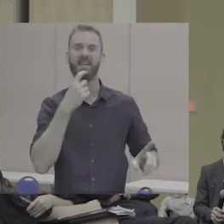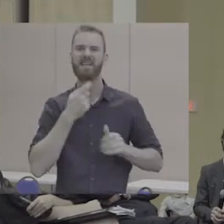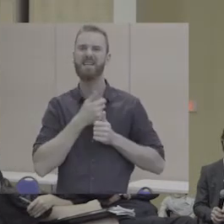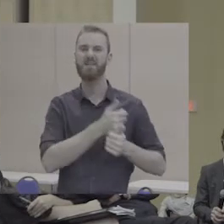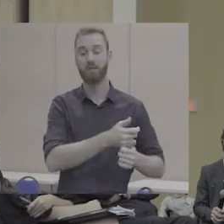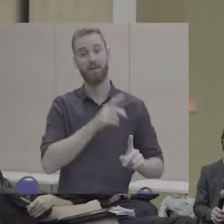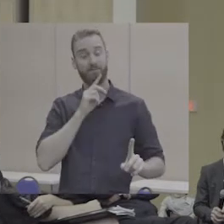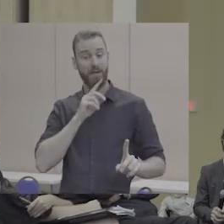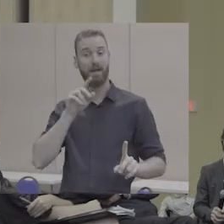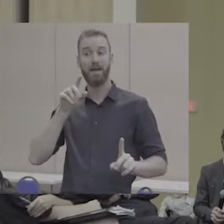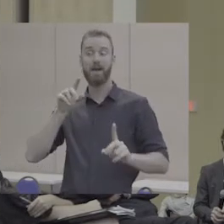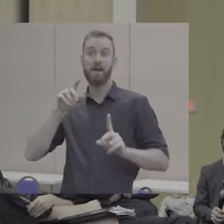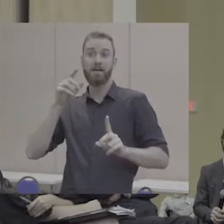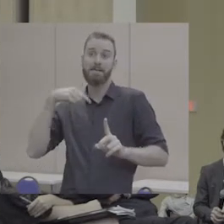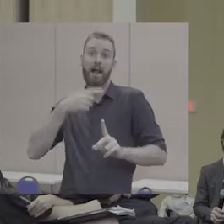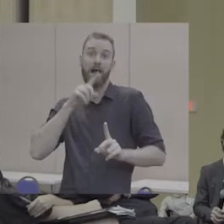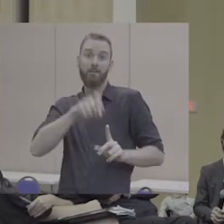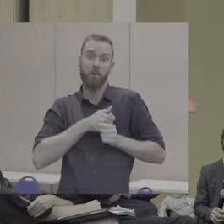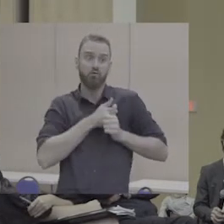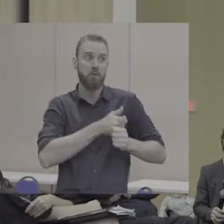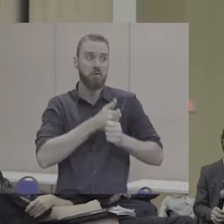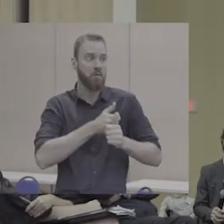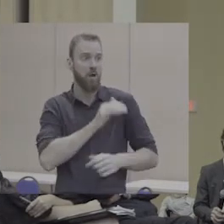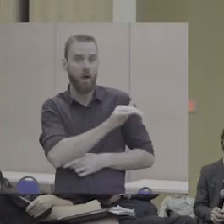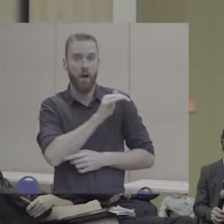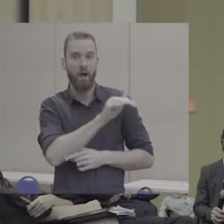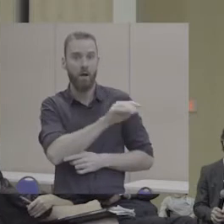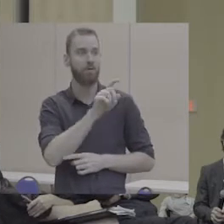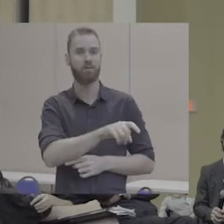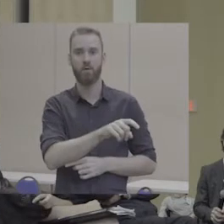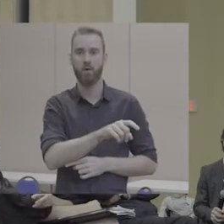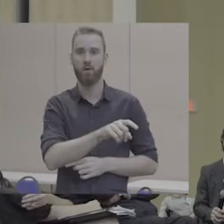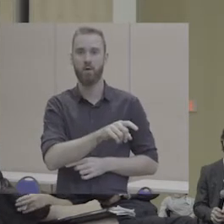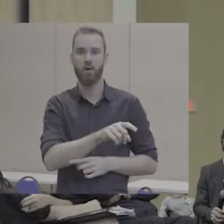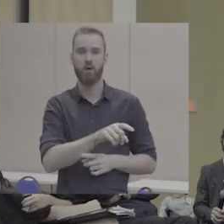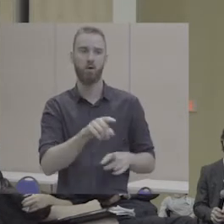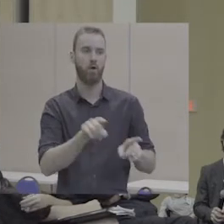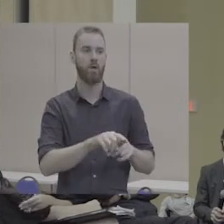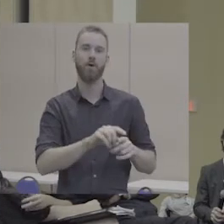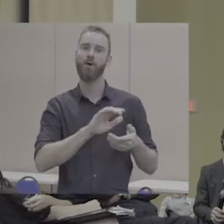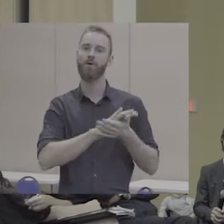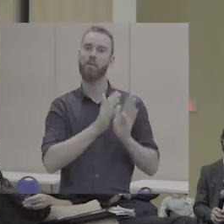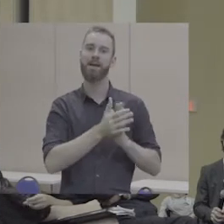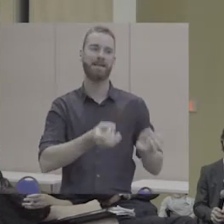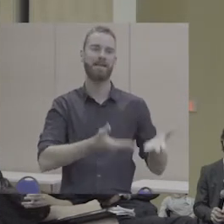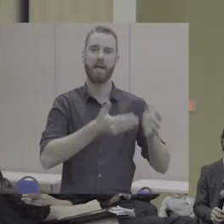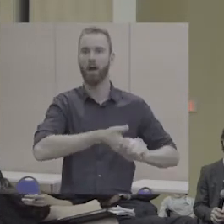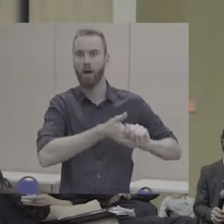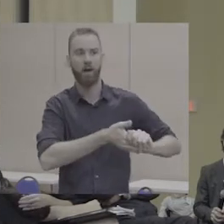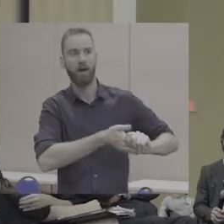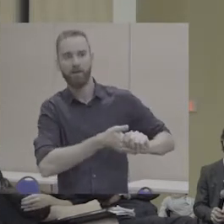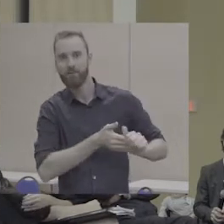qu'il faudrait suivre les... Prendre les contracteurs par